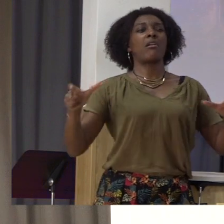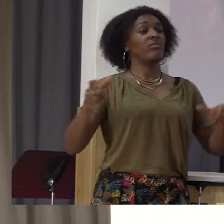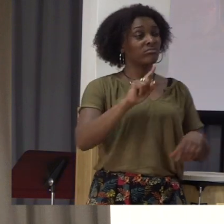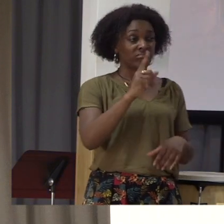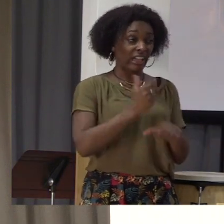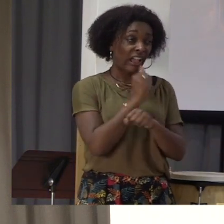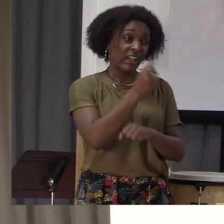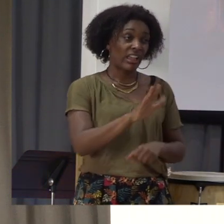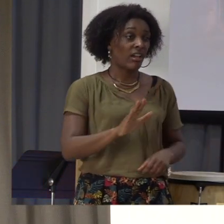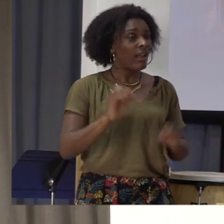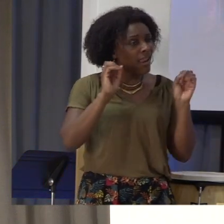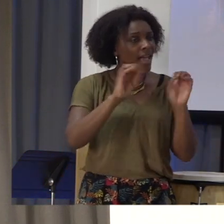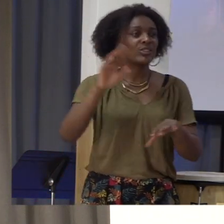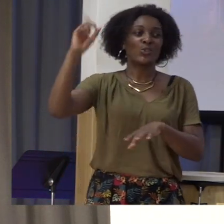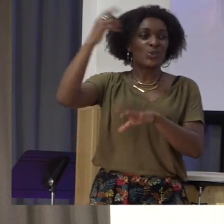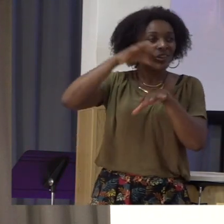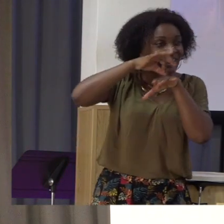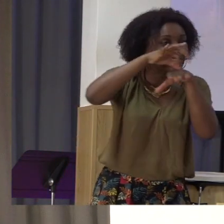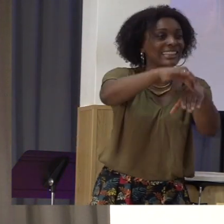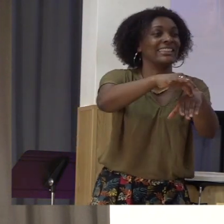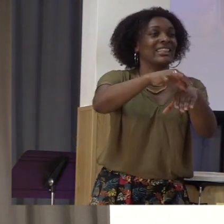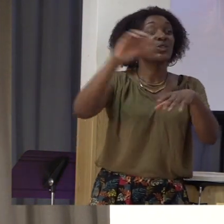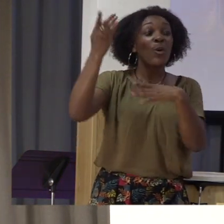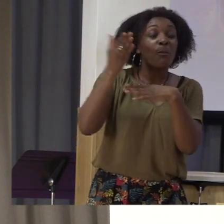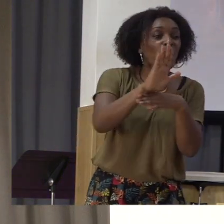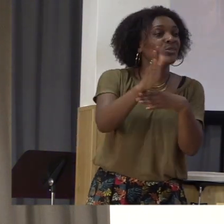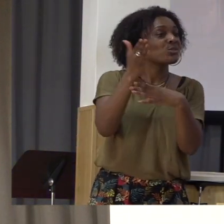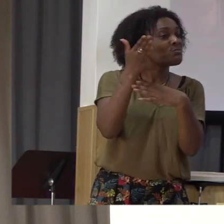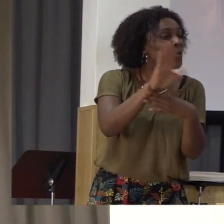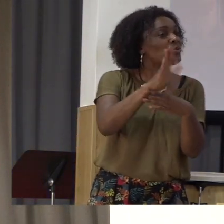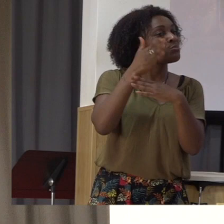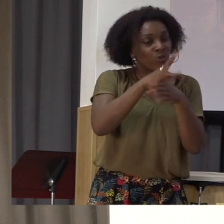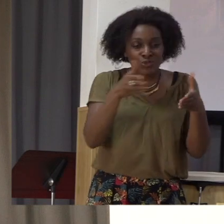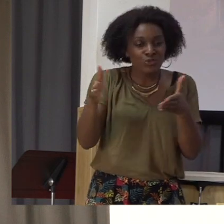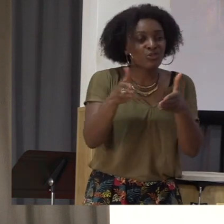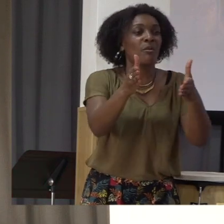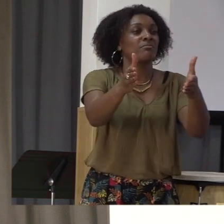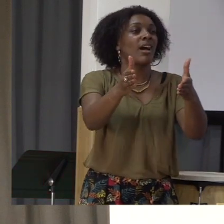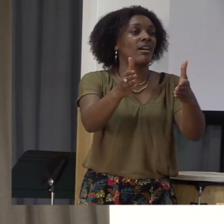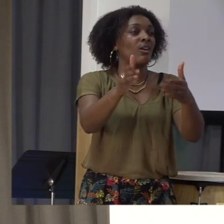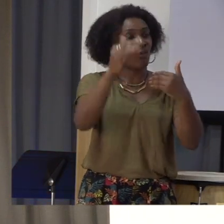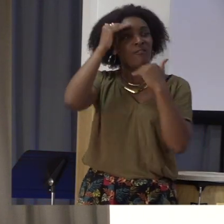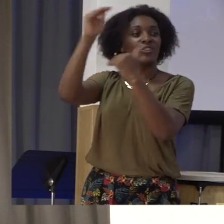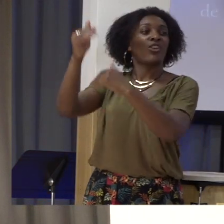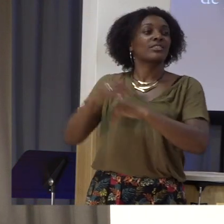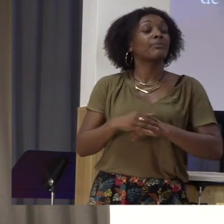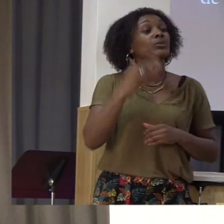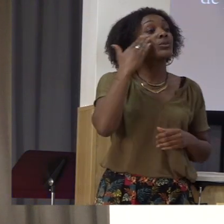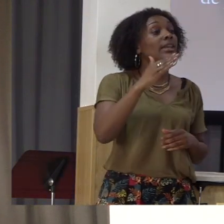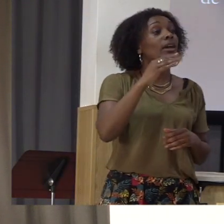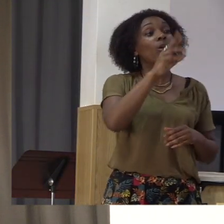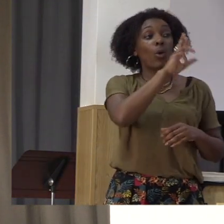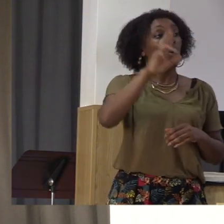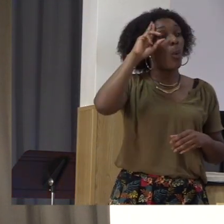surprendre. Laissez-vous conduire. Laissez Dieu vous montrer le chemin. Vous savez, David, dans sa